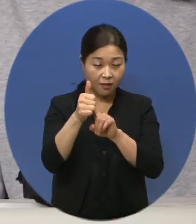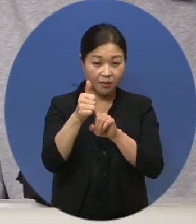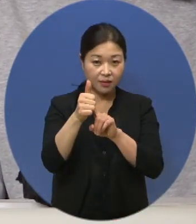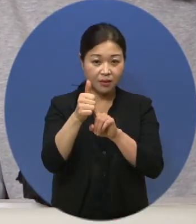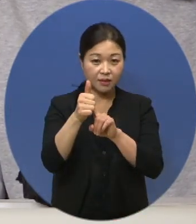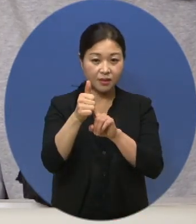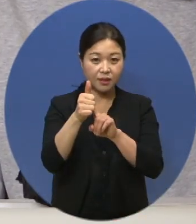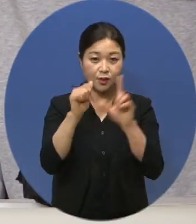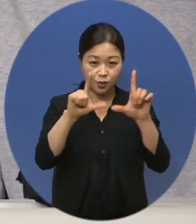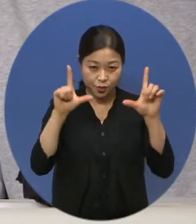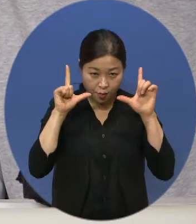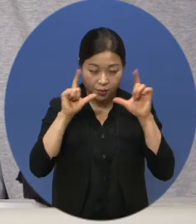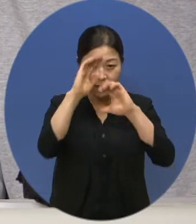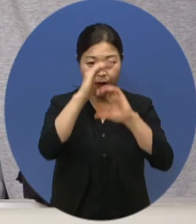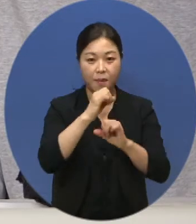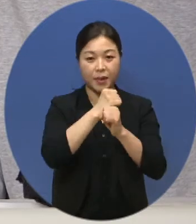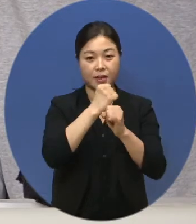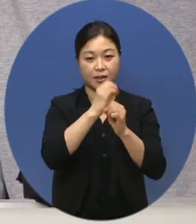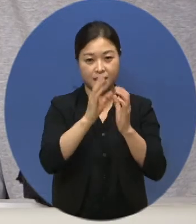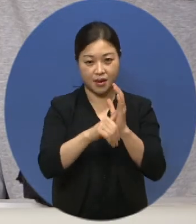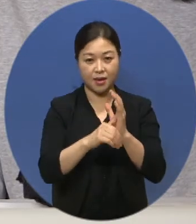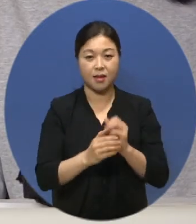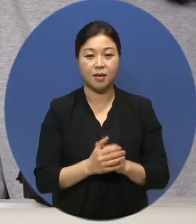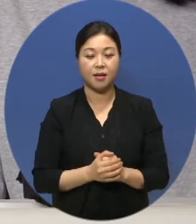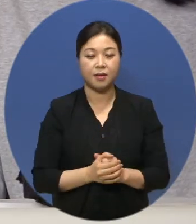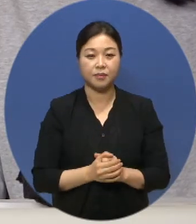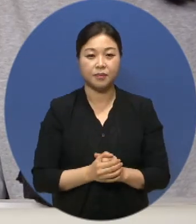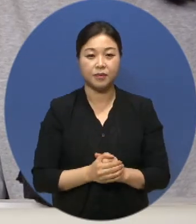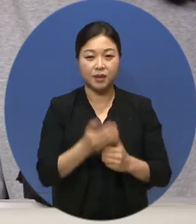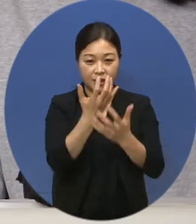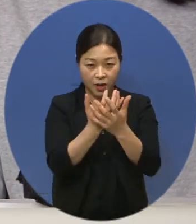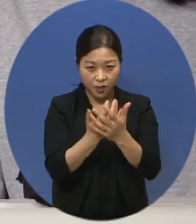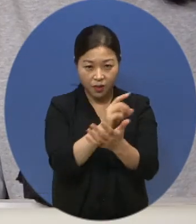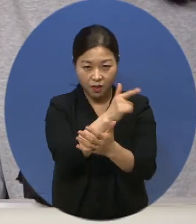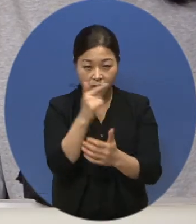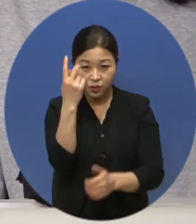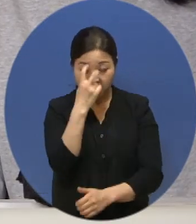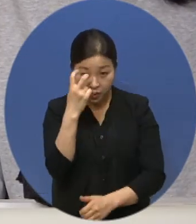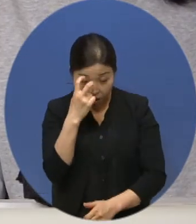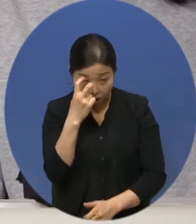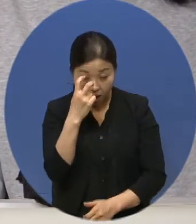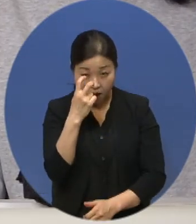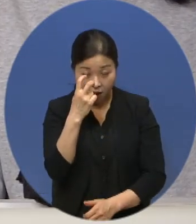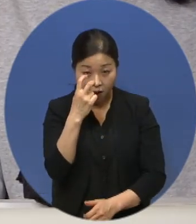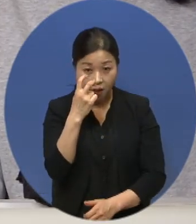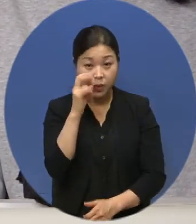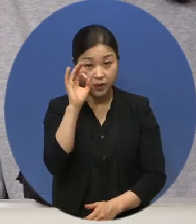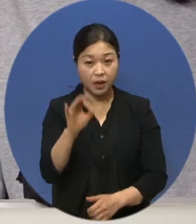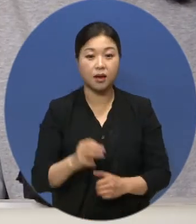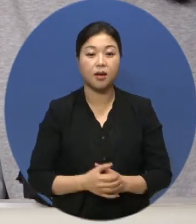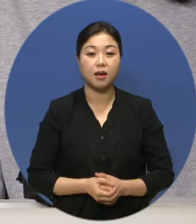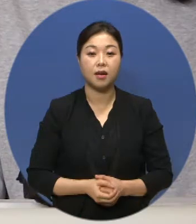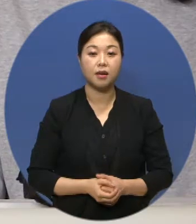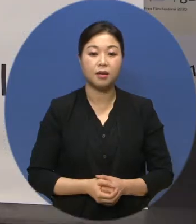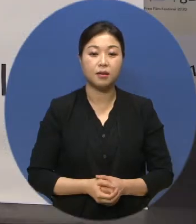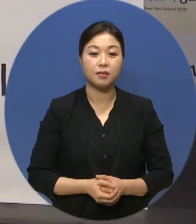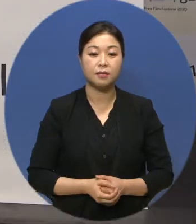주인공으로 한 이야기를 만들려고 했을 때 네. 이런 그 좀 자료 조사 같은 것들을 해보니까 그런